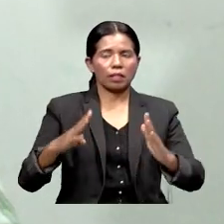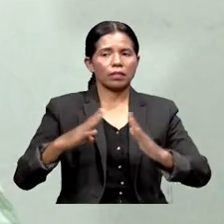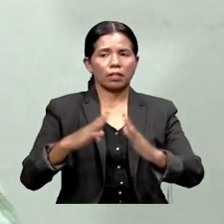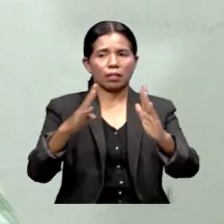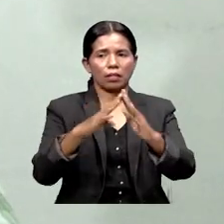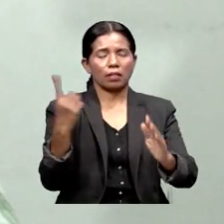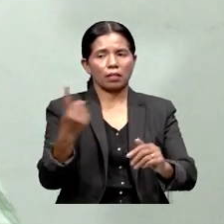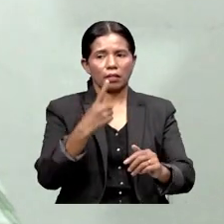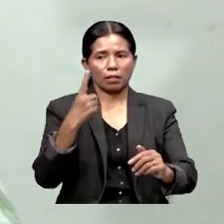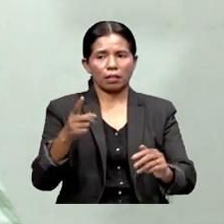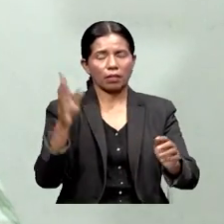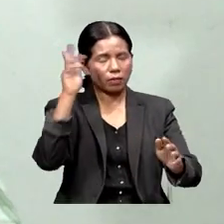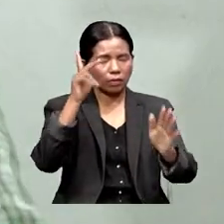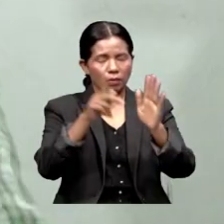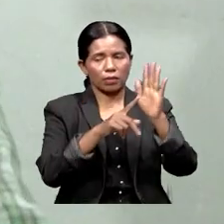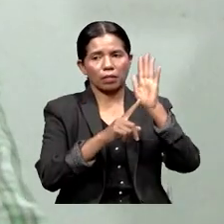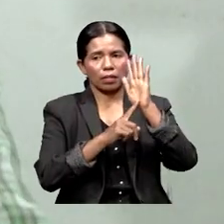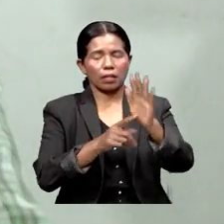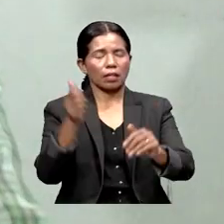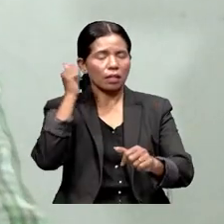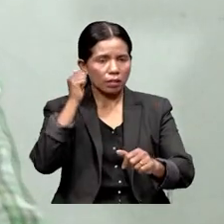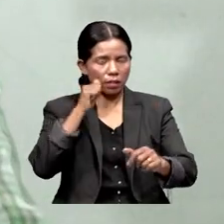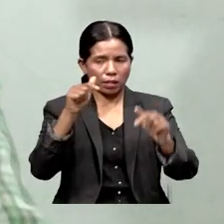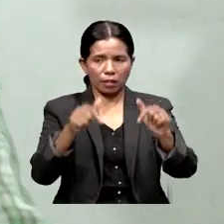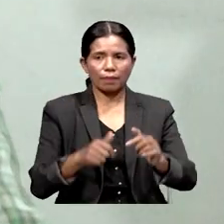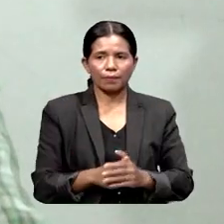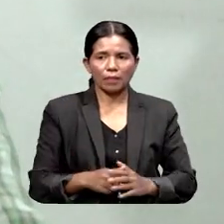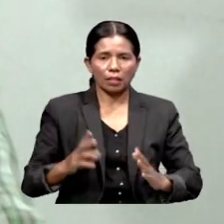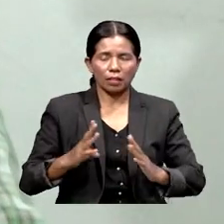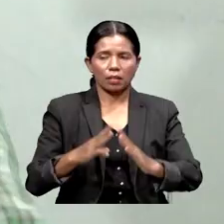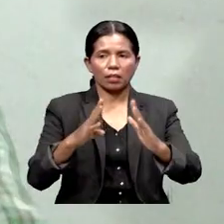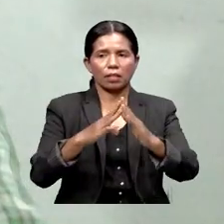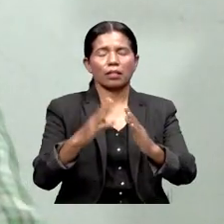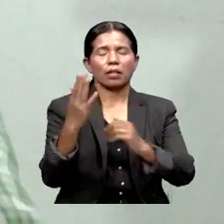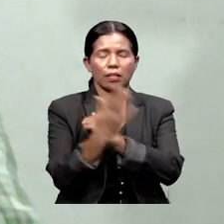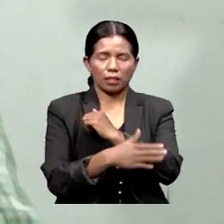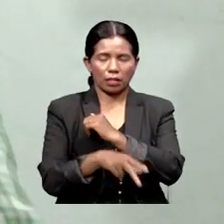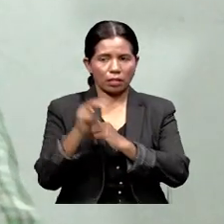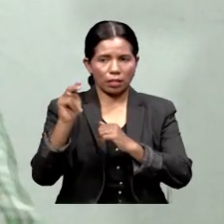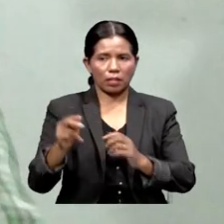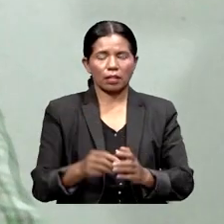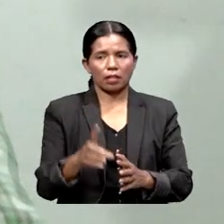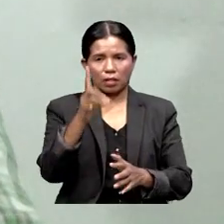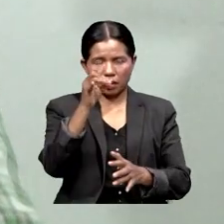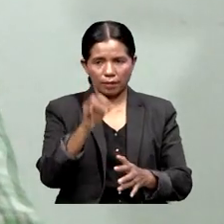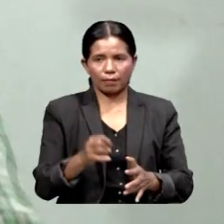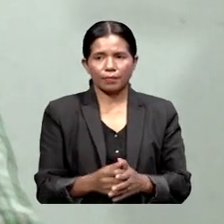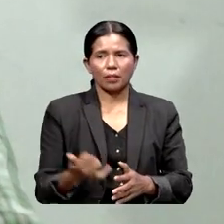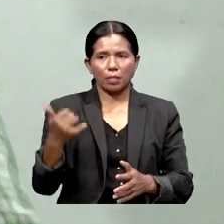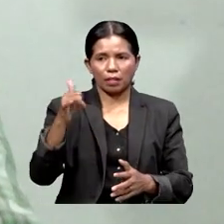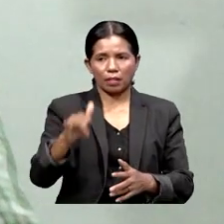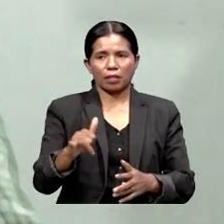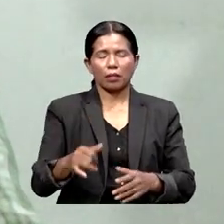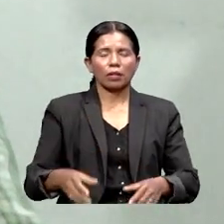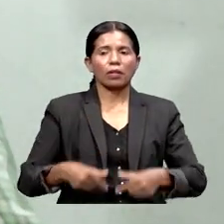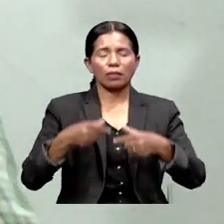masih saya fali imagine dia ke Asia ini. Sira di kapital nasam, lu diri ini. Tapi sira mah